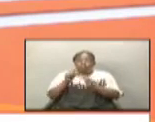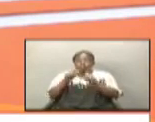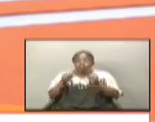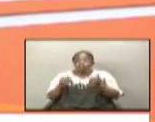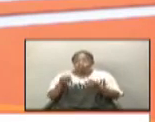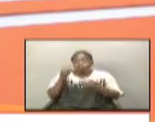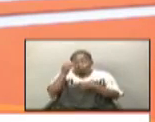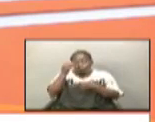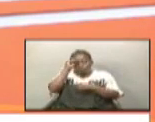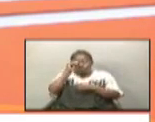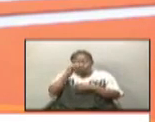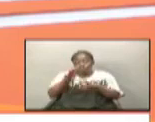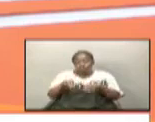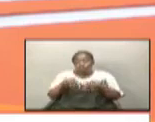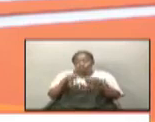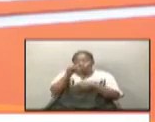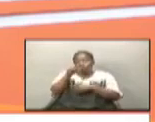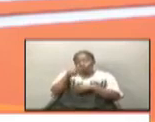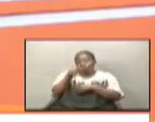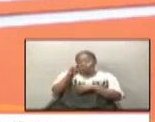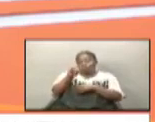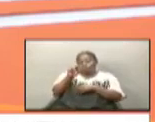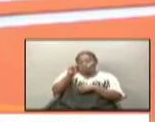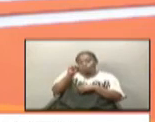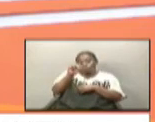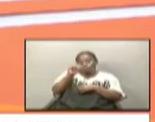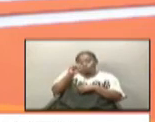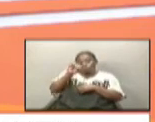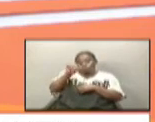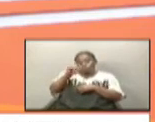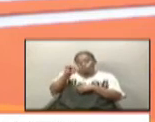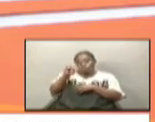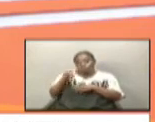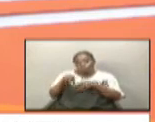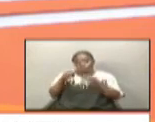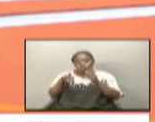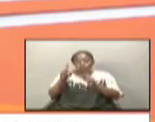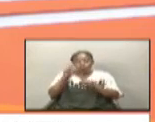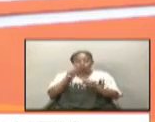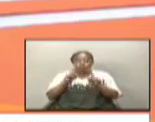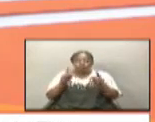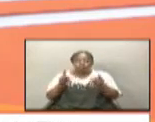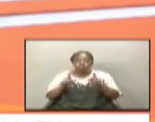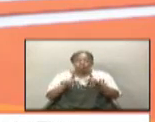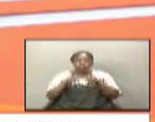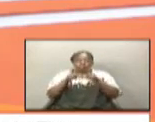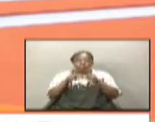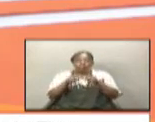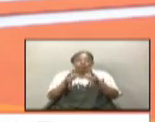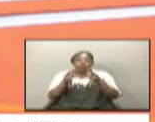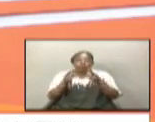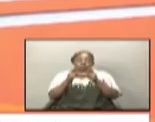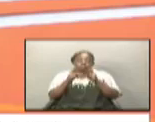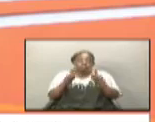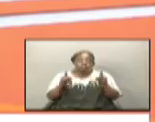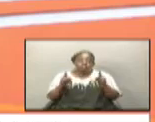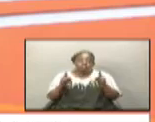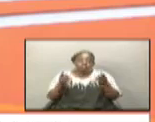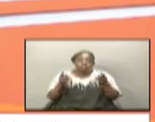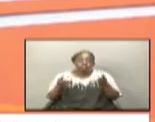Obubaka buno abutise Ssaabaminisita Robinah Nabbanja mu kugabira abantu be bunyangabu ebyapa. Kyokka